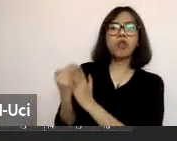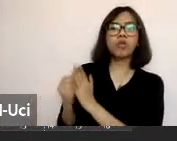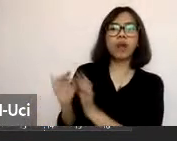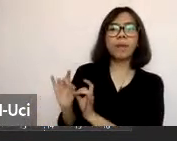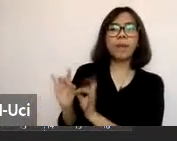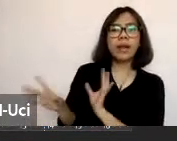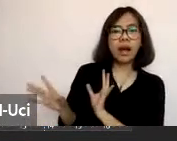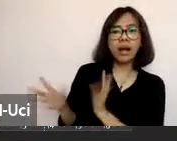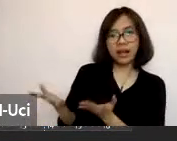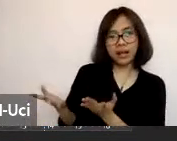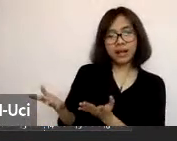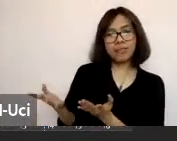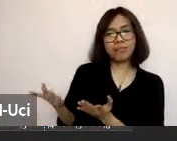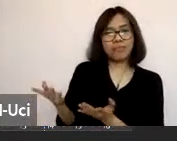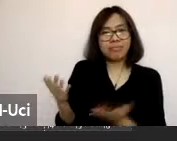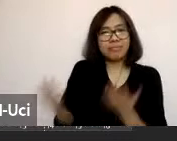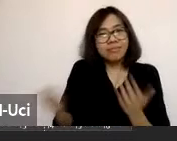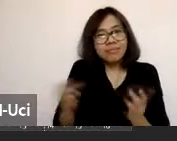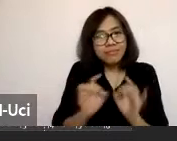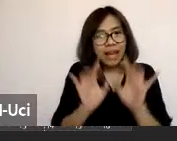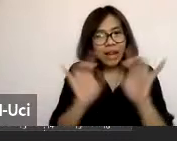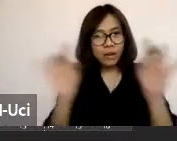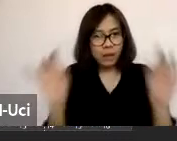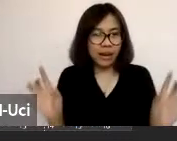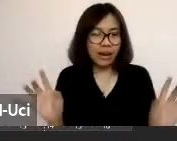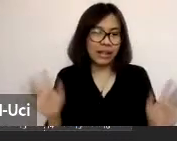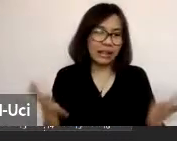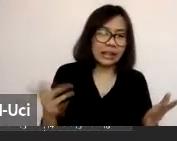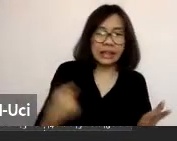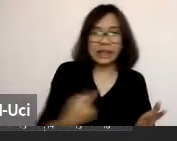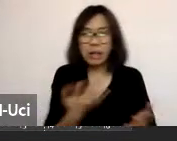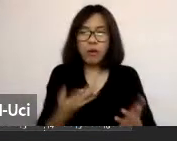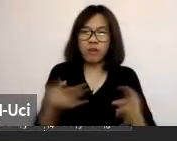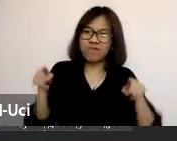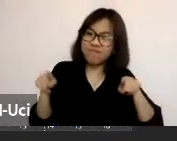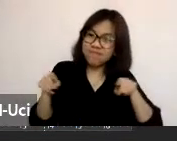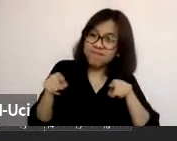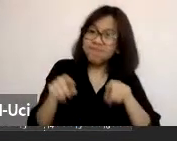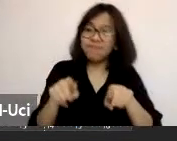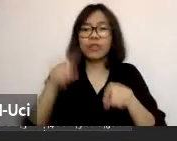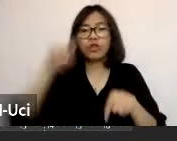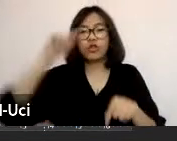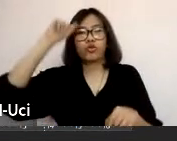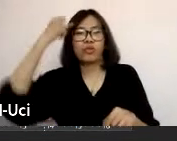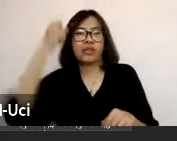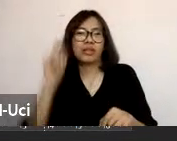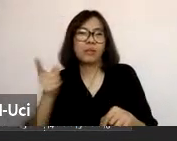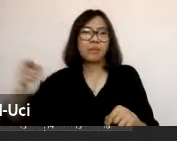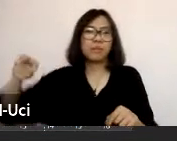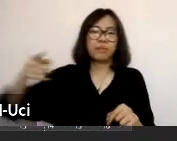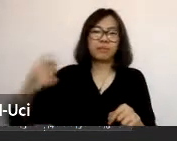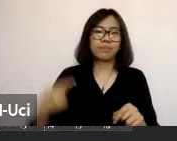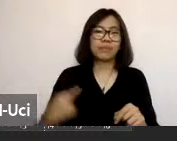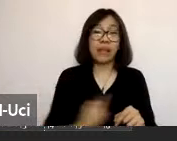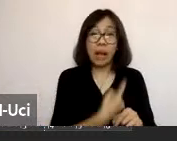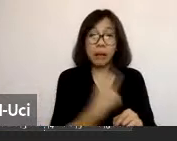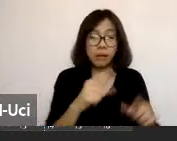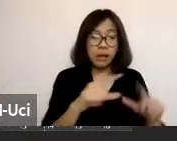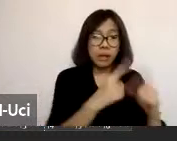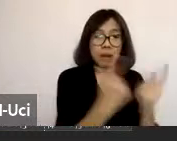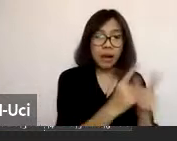penyelesaian sengketanya jadi kita disitu agak-agak kesulitan untuk apa namanya